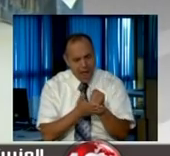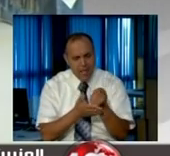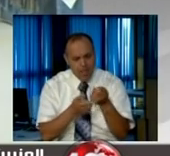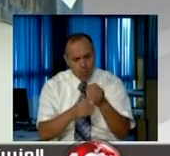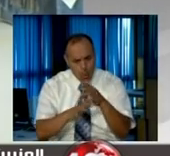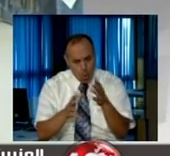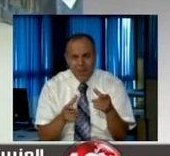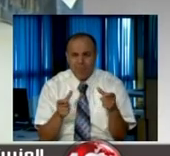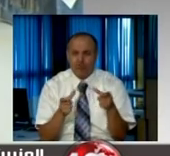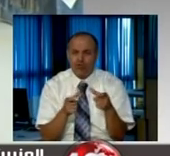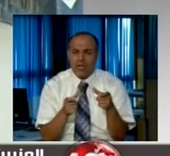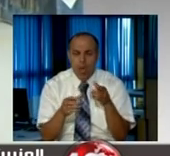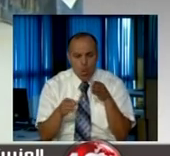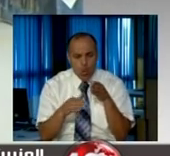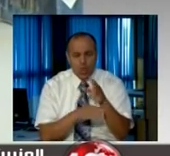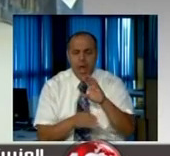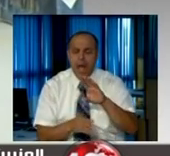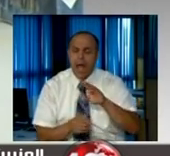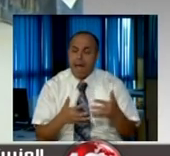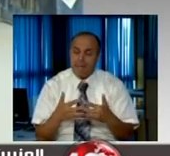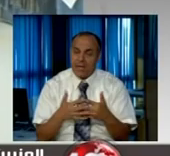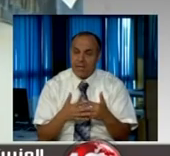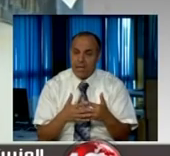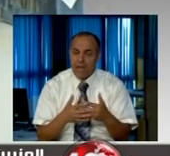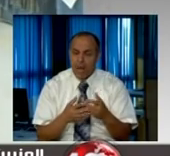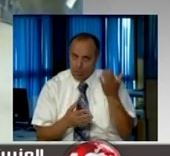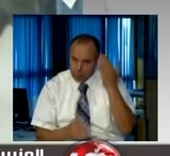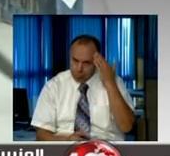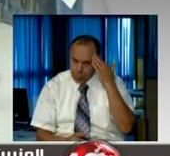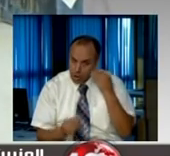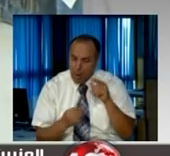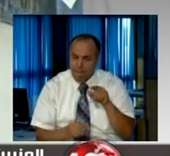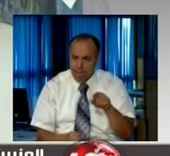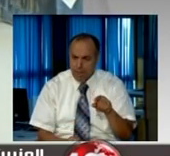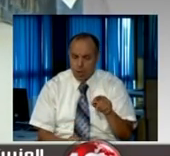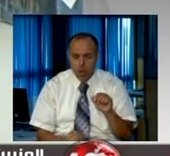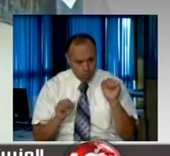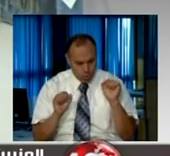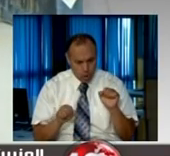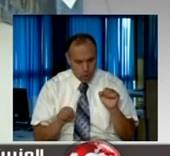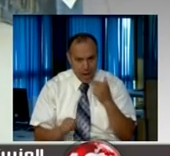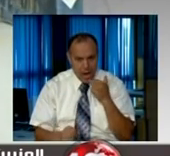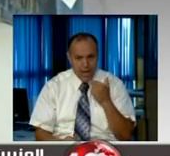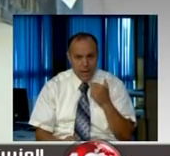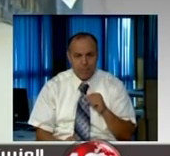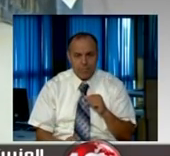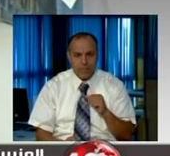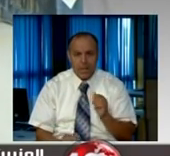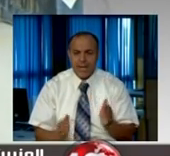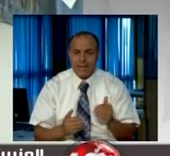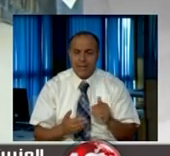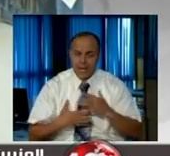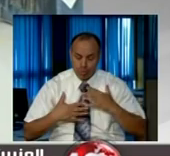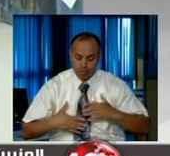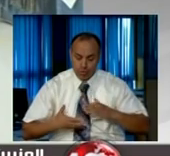المالي في الدخول للسوق الأمريكية اللي هي جربناها وعنا فيها تجربة وقادرين، بمقدور قطاع